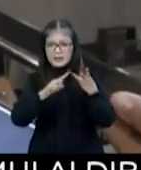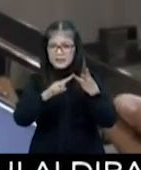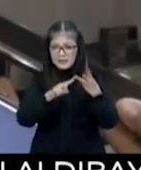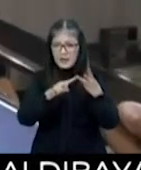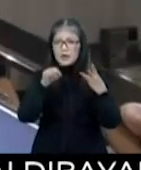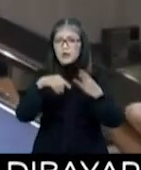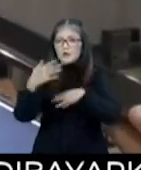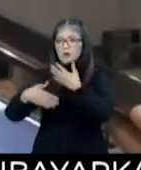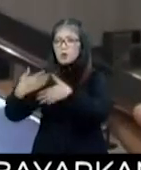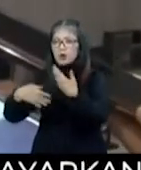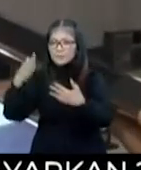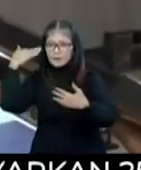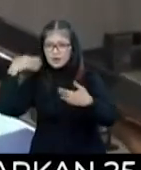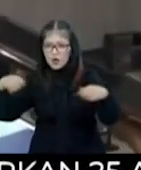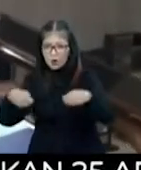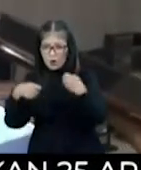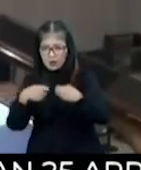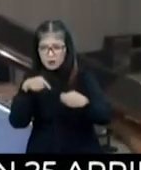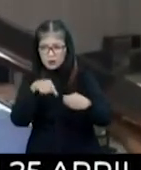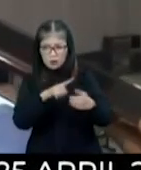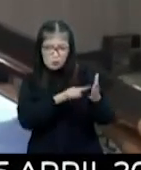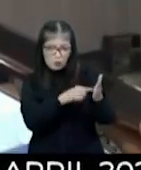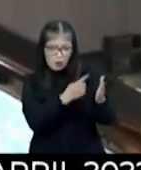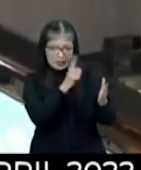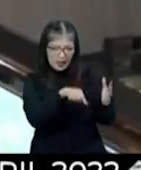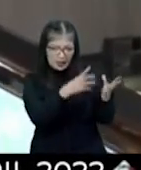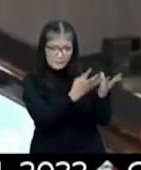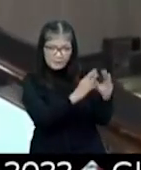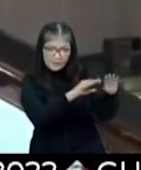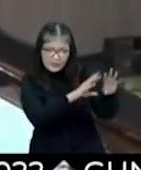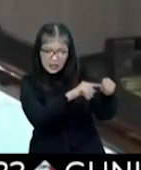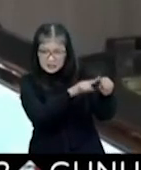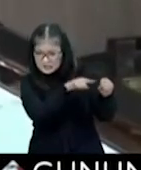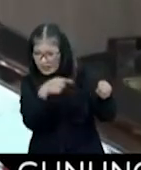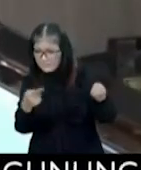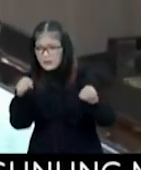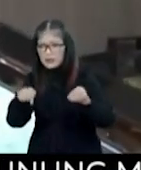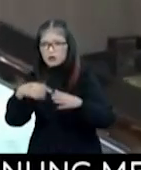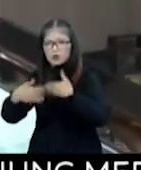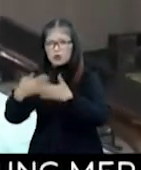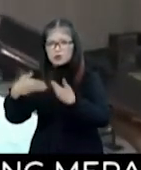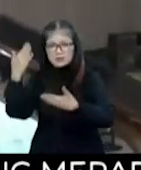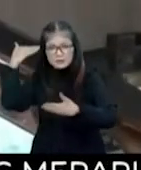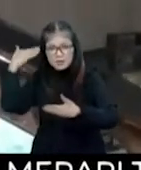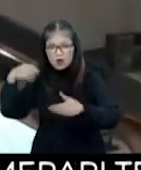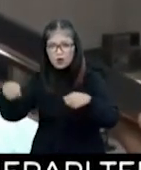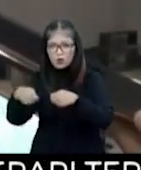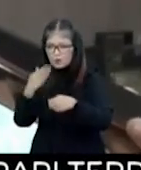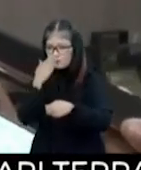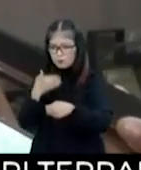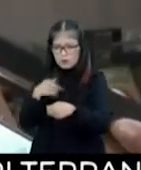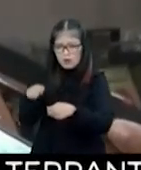pabrik minyak goreng. Jadi dari hulu ke hilir mereka menguasai. Nah, ini kan tentunya semakin mudah sebenarnya kalau seperti itu mereka untuk